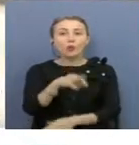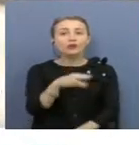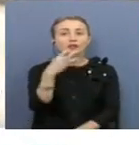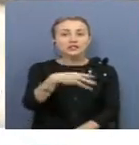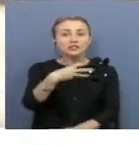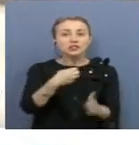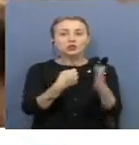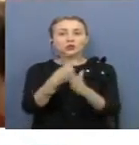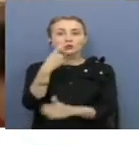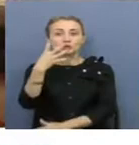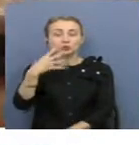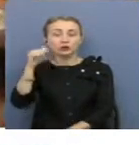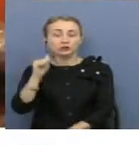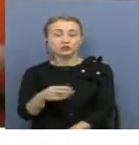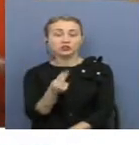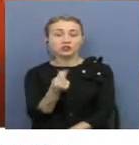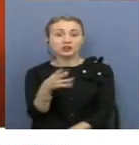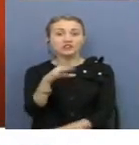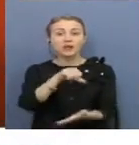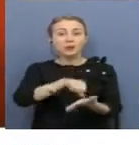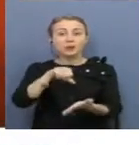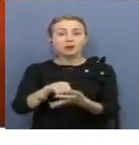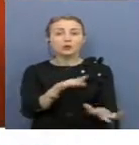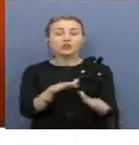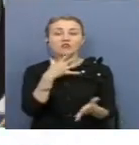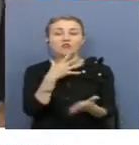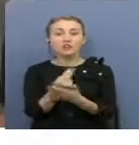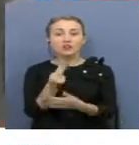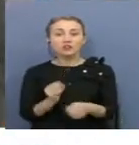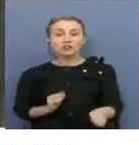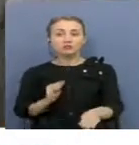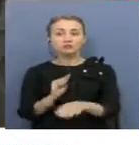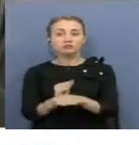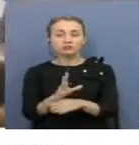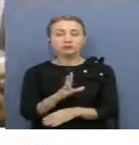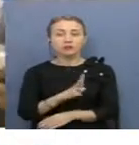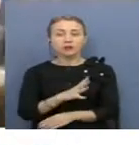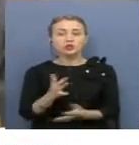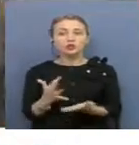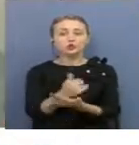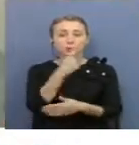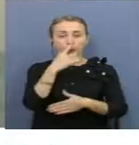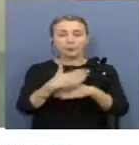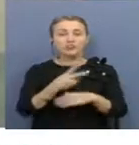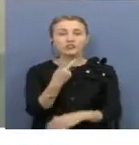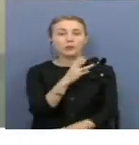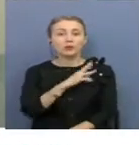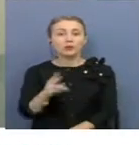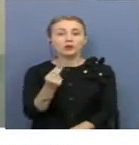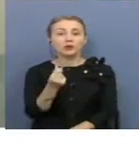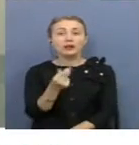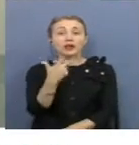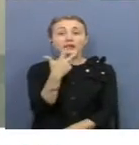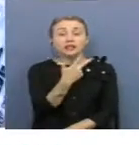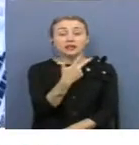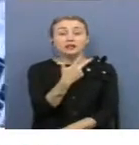Іс-шараға қатысқандардың белсенділігінің нәтижесінде 2 миллионнан астам теңге жиналып, үш баланың әрқайсына 685 мың теңгеден бөлініп